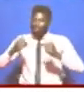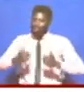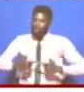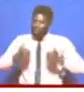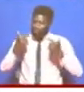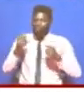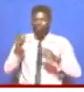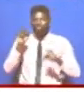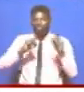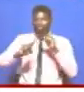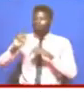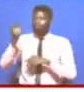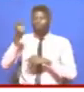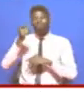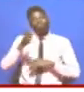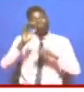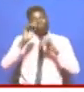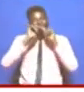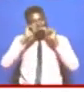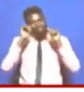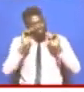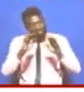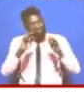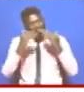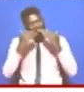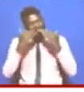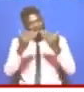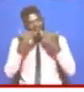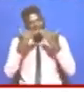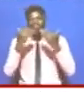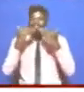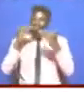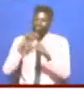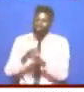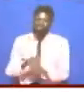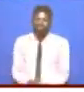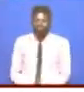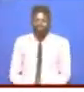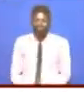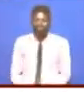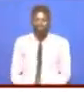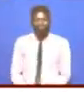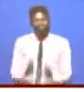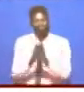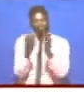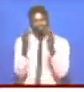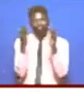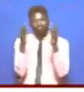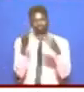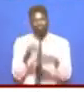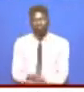republic. Mungu awabariki, asanteni sana. Thank you very much. Hongera